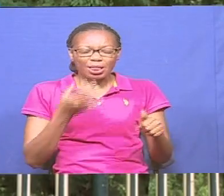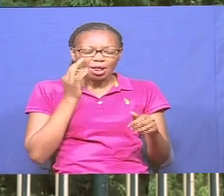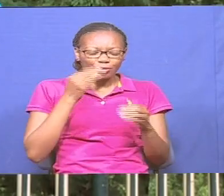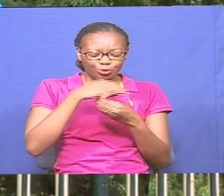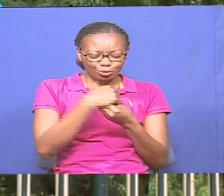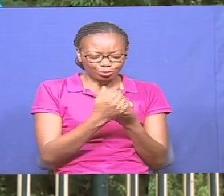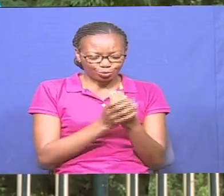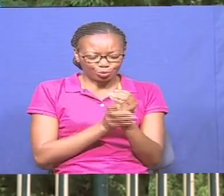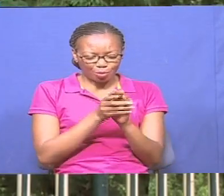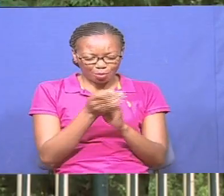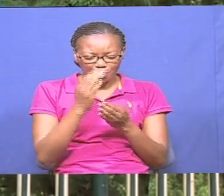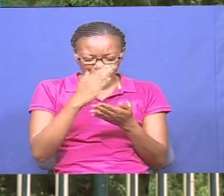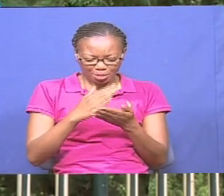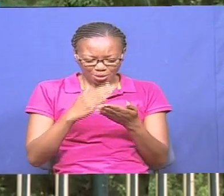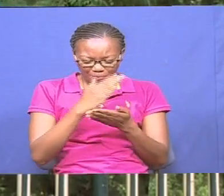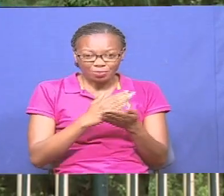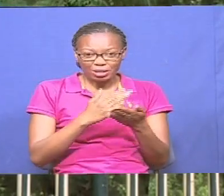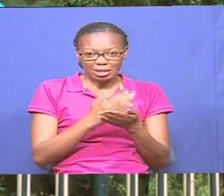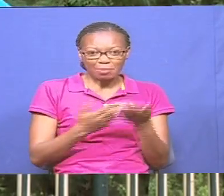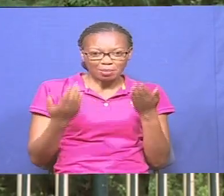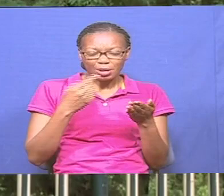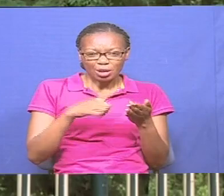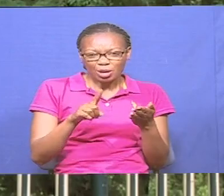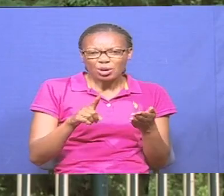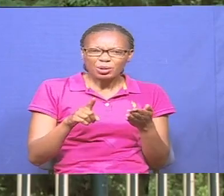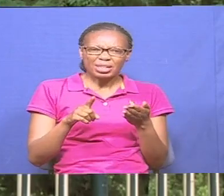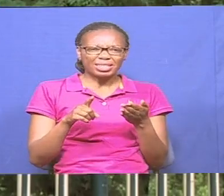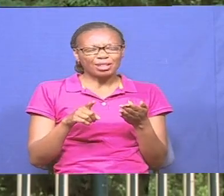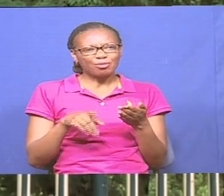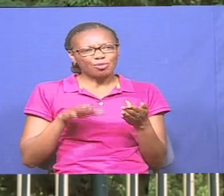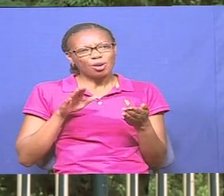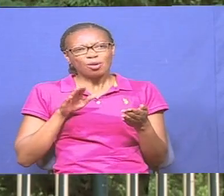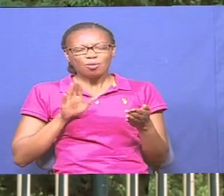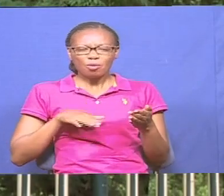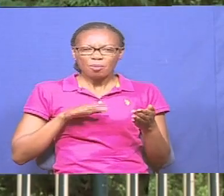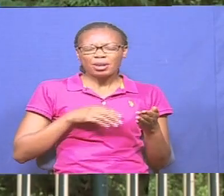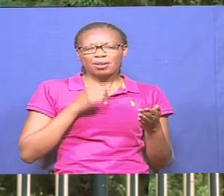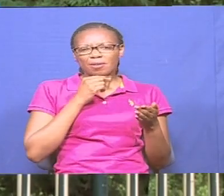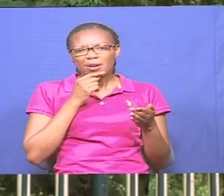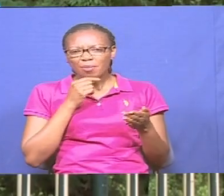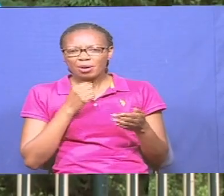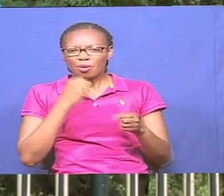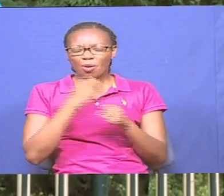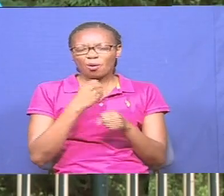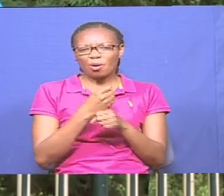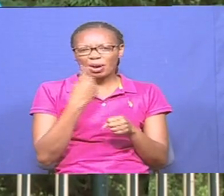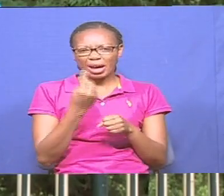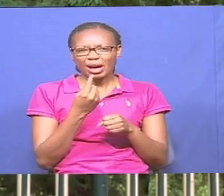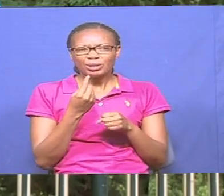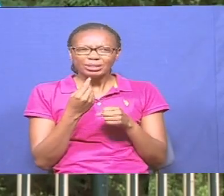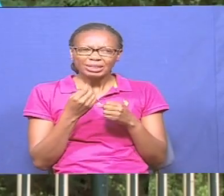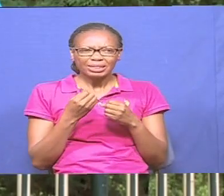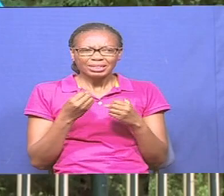kabla ya kuosha matunda yako, kisha kuyakatakata. Iwapo wewe ni mkulima mdogo, pengine umeshtuka ile mashine ya